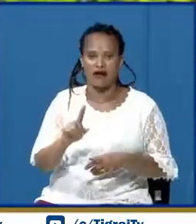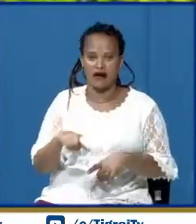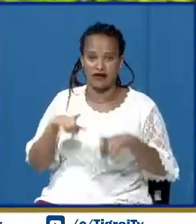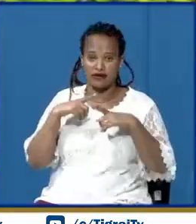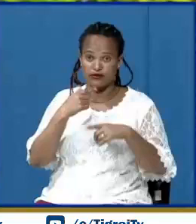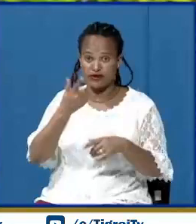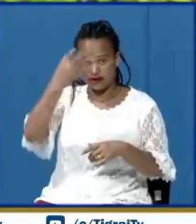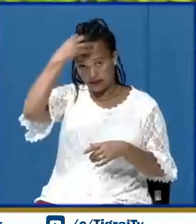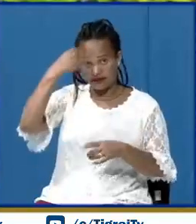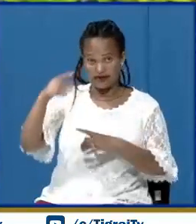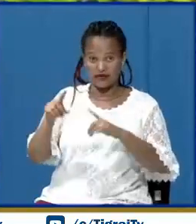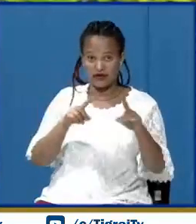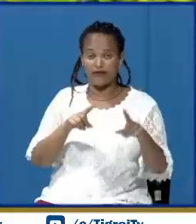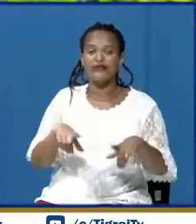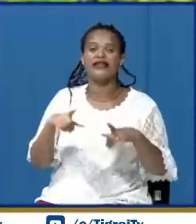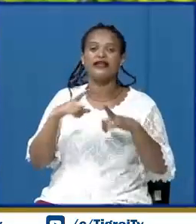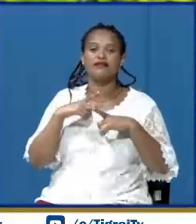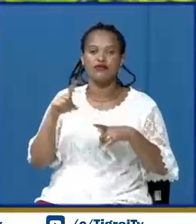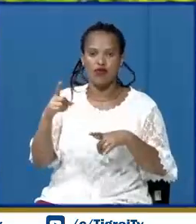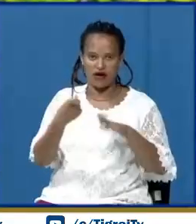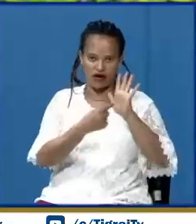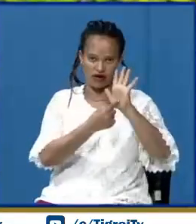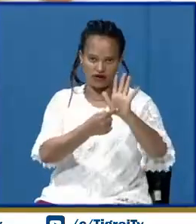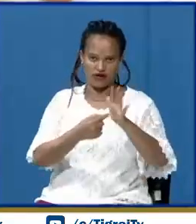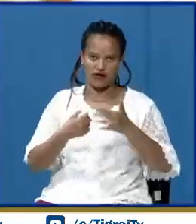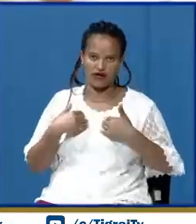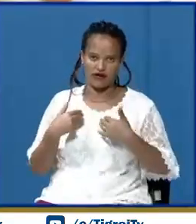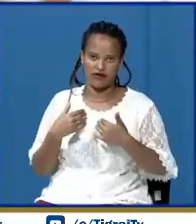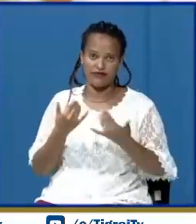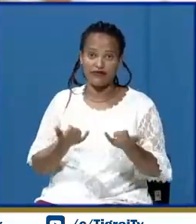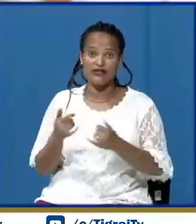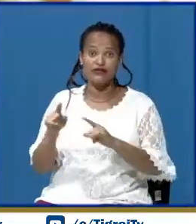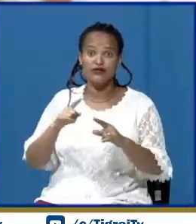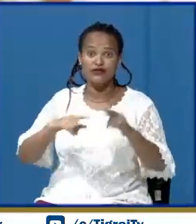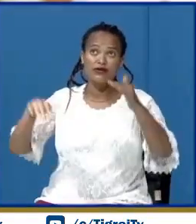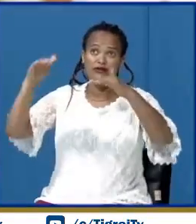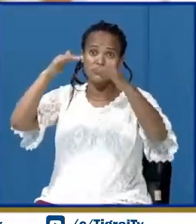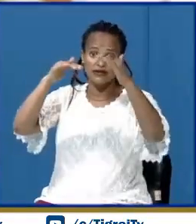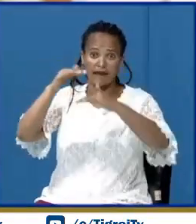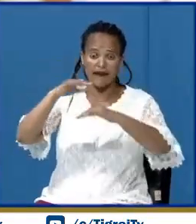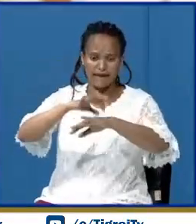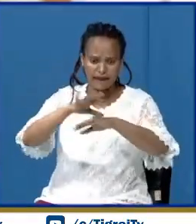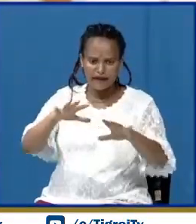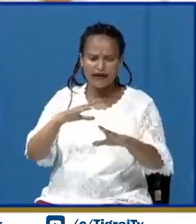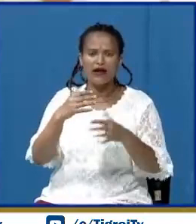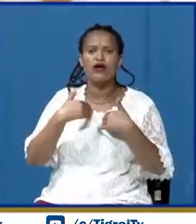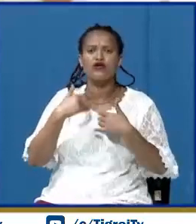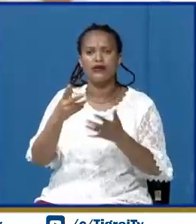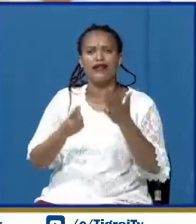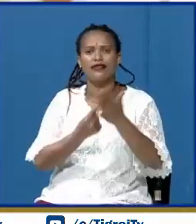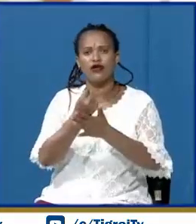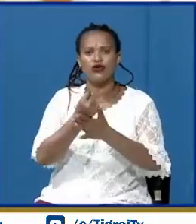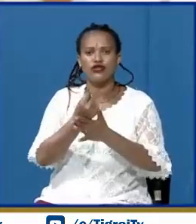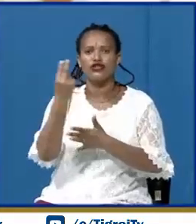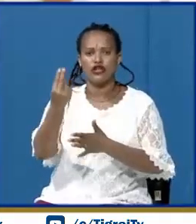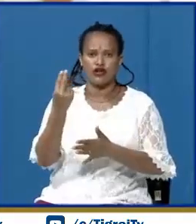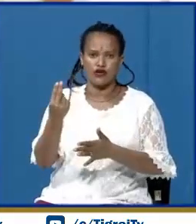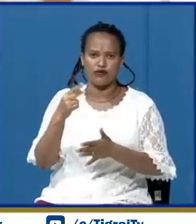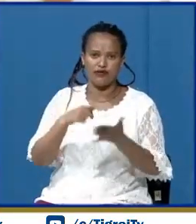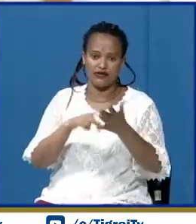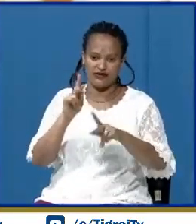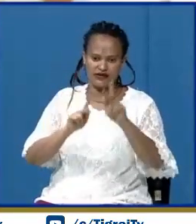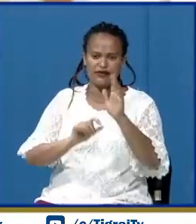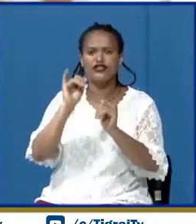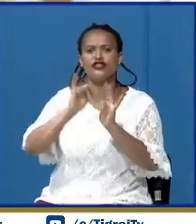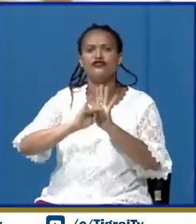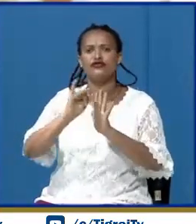ንዝበለና መንግስቲ ከዓ ክንነብር ምዃንና ስከነርእዩ ኣለና ሕዚ እውን ብሰማይ ብምድሪ ኩሉ ኣሎ ዝበሃል ቴክኖሎጂ ተጠቒሞም ንዚ ህዝቢ